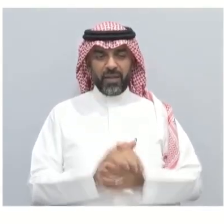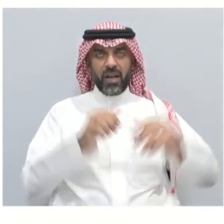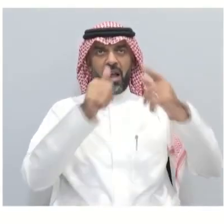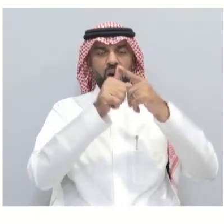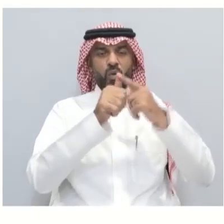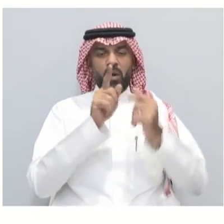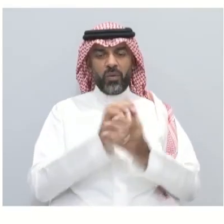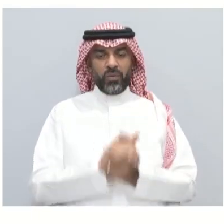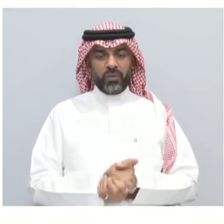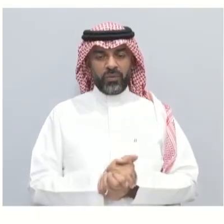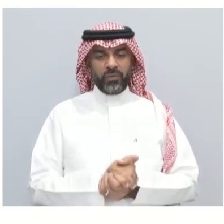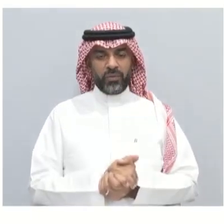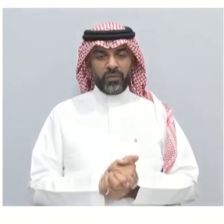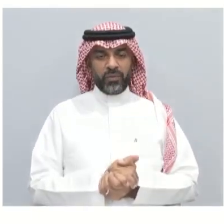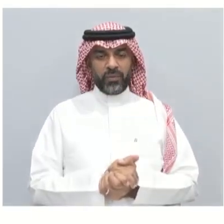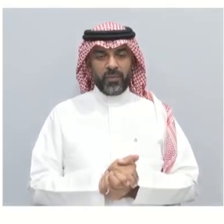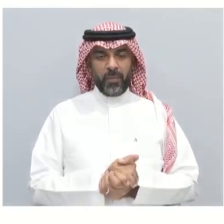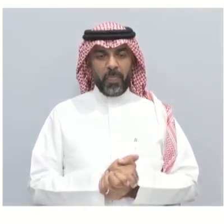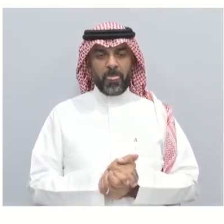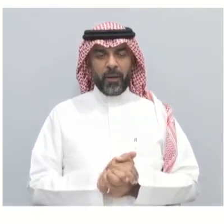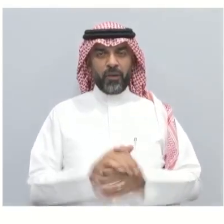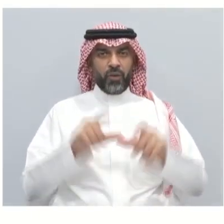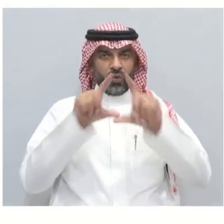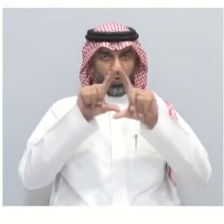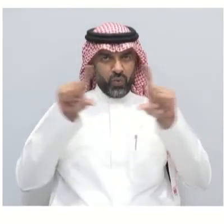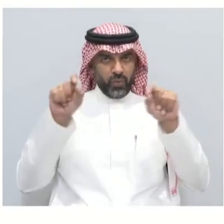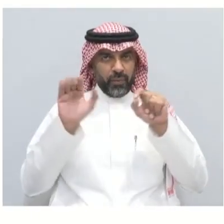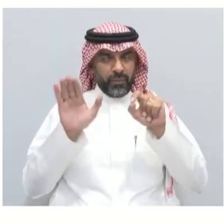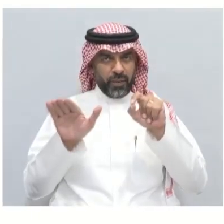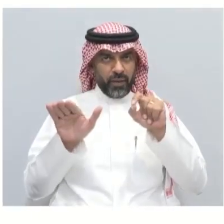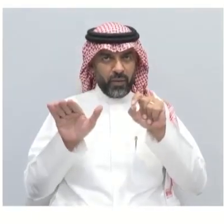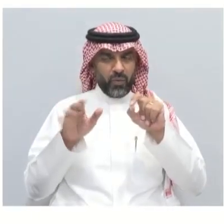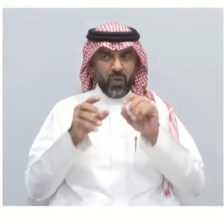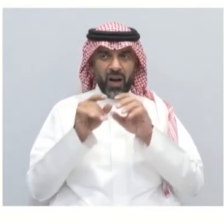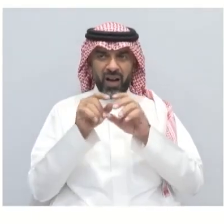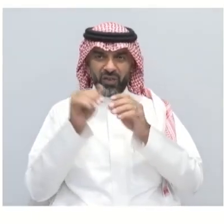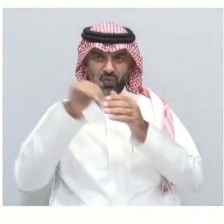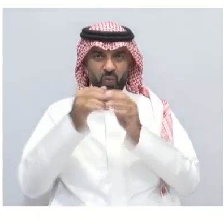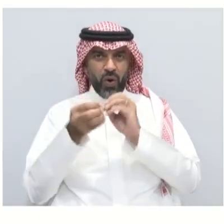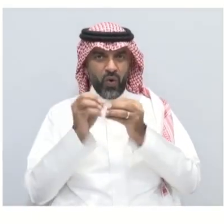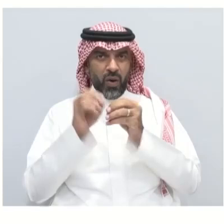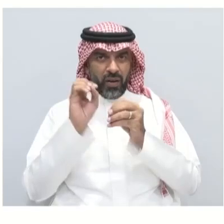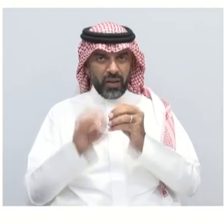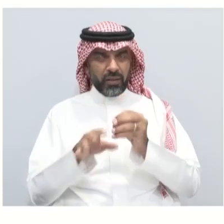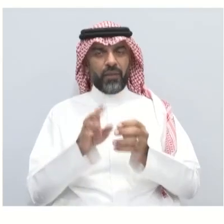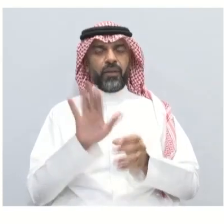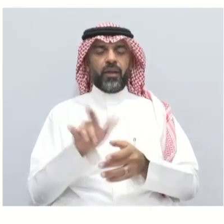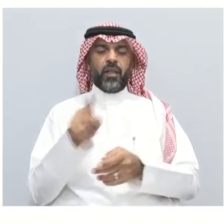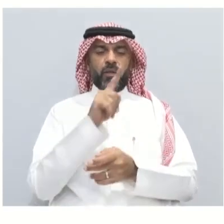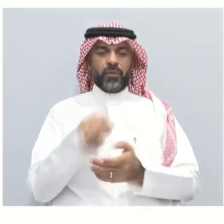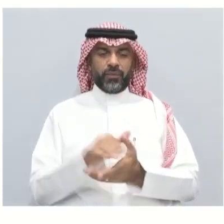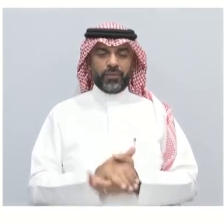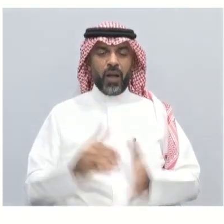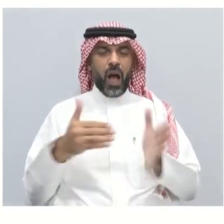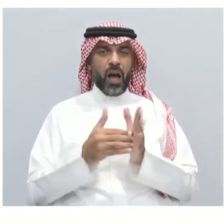اكثر مناسب باعتبار انه يوجد حدود خارجيه ويوجد تحديد للنص بالاضافه الى ملء للون